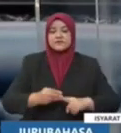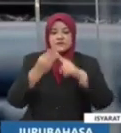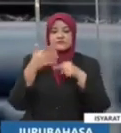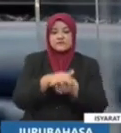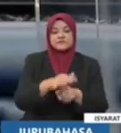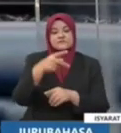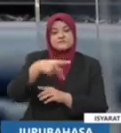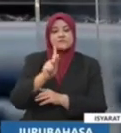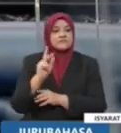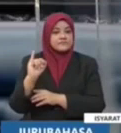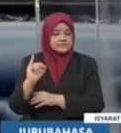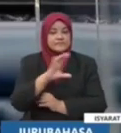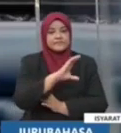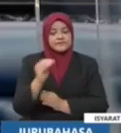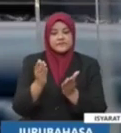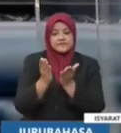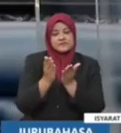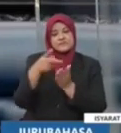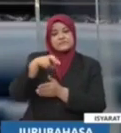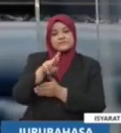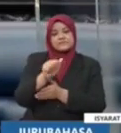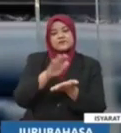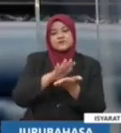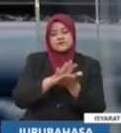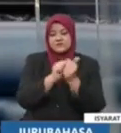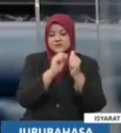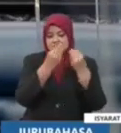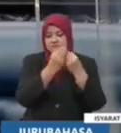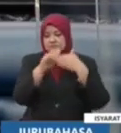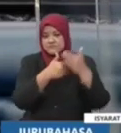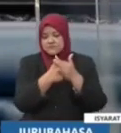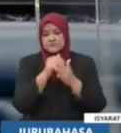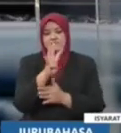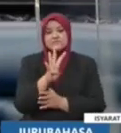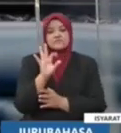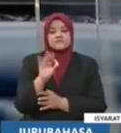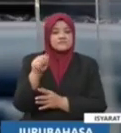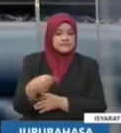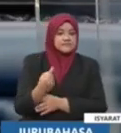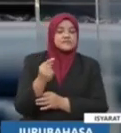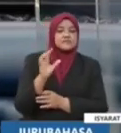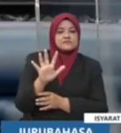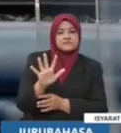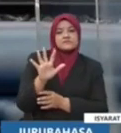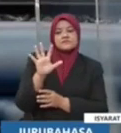khas integrasi PT KAI dan murid olah dengan jumlah keseluruhan selama 40